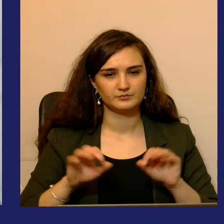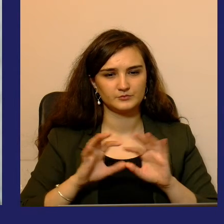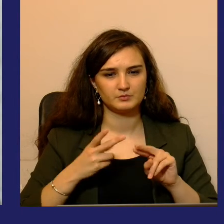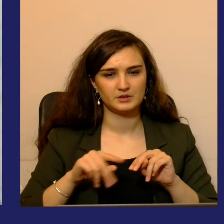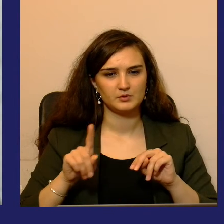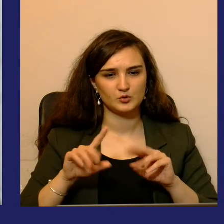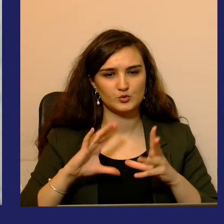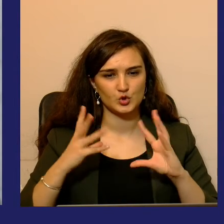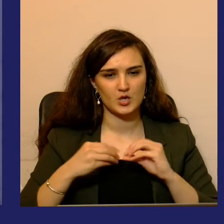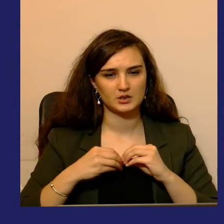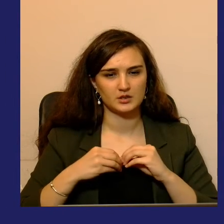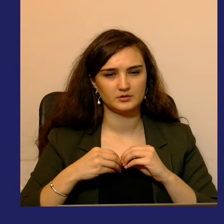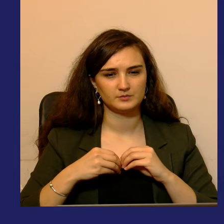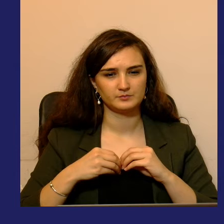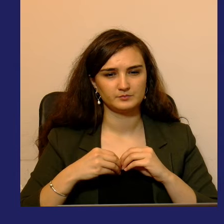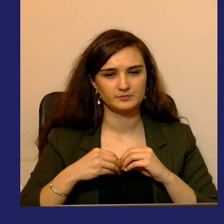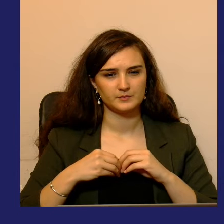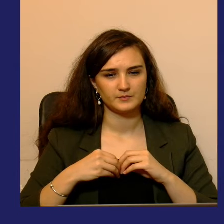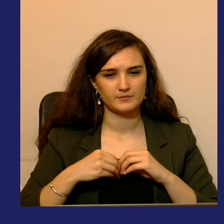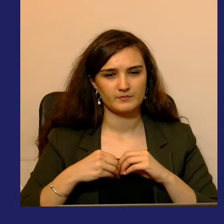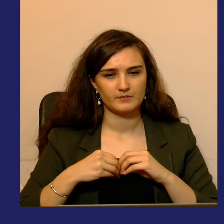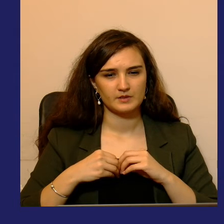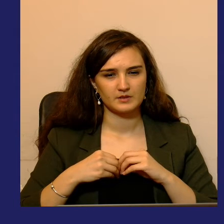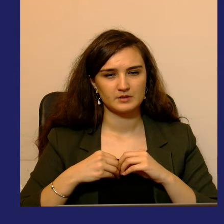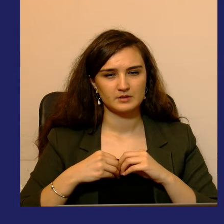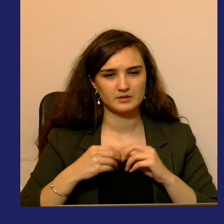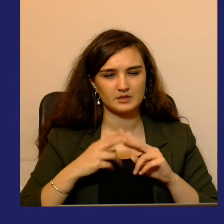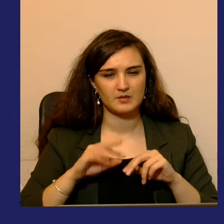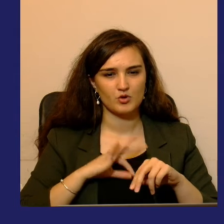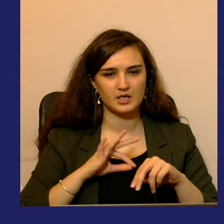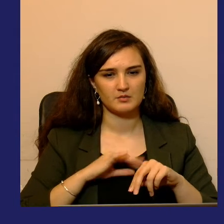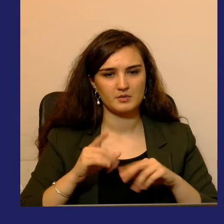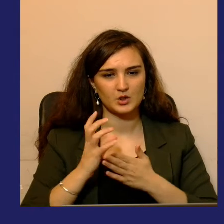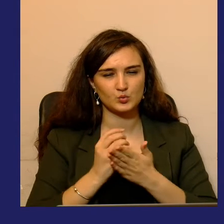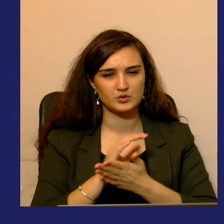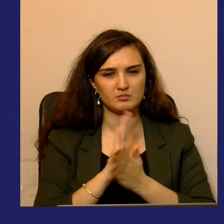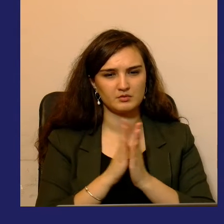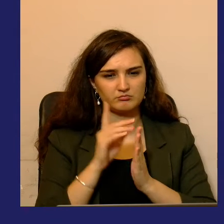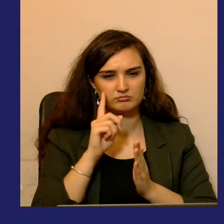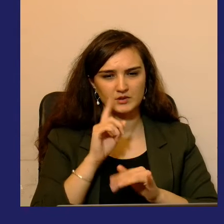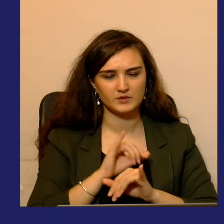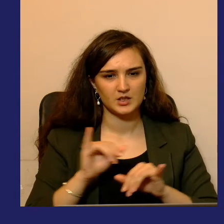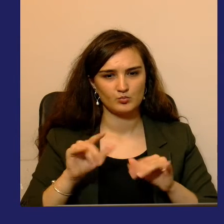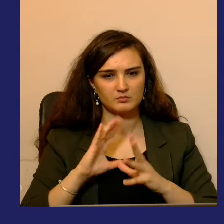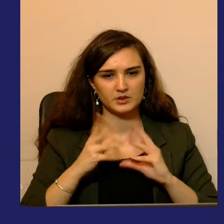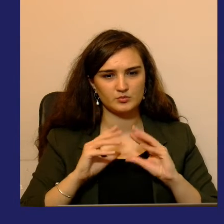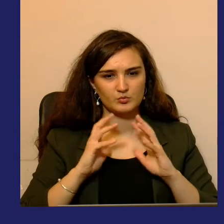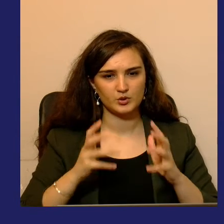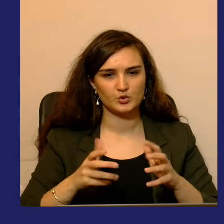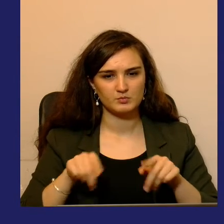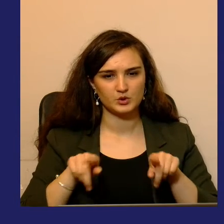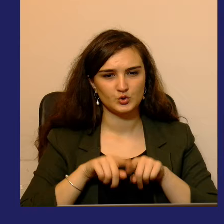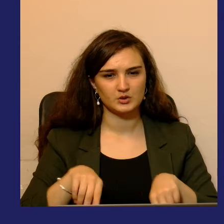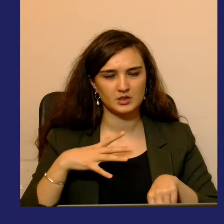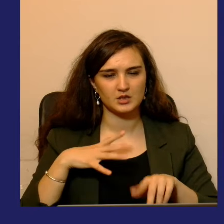საუბარი იმით რომ ზოგადად აჯანყებული რესურსების გამოყენება პოლიტიკური მიზნებისთვის გავრცელებული ტენდენცია მთელ მსოფლიოში, მათ